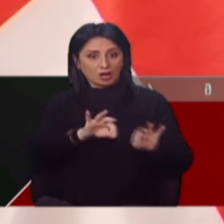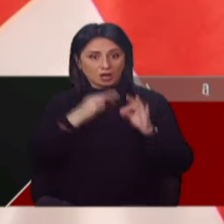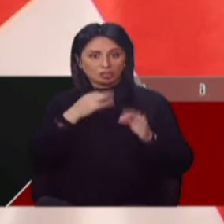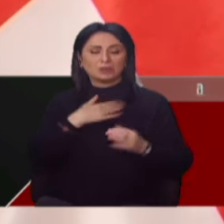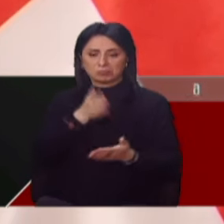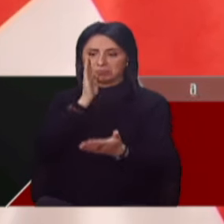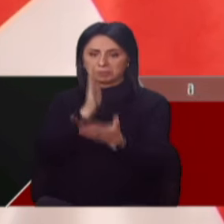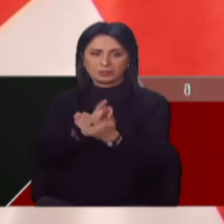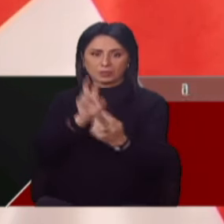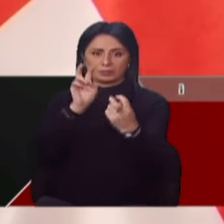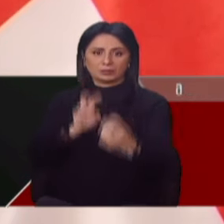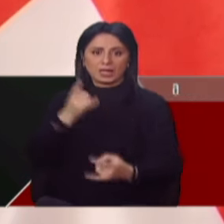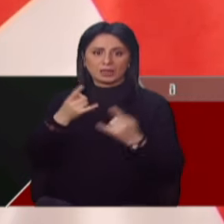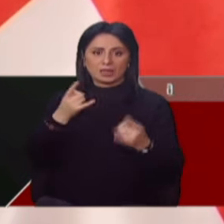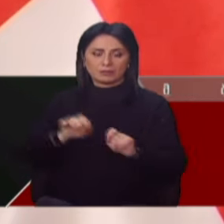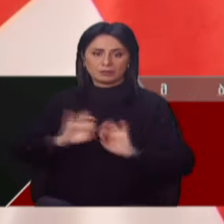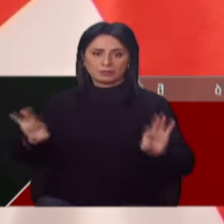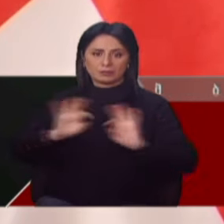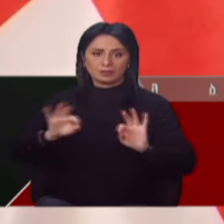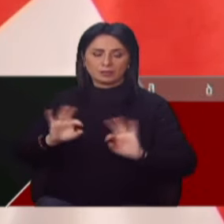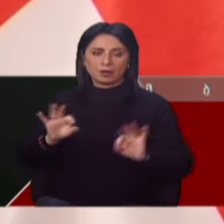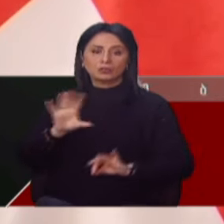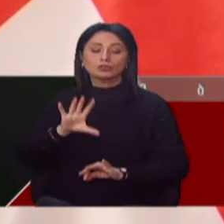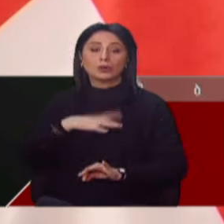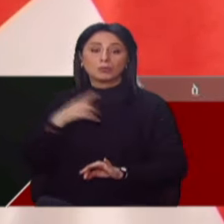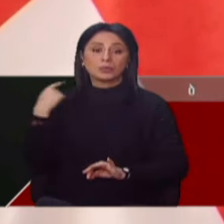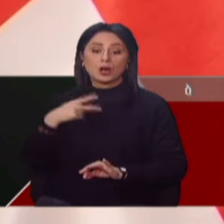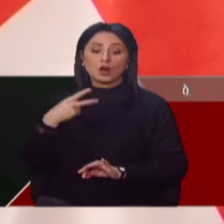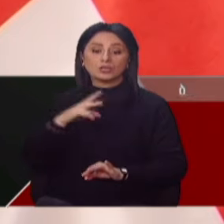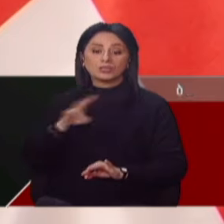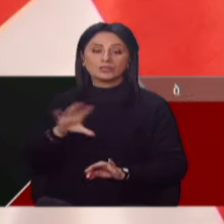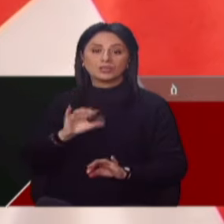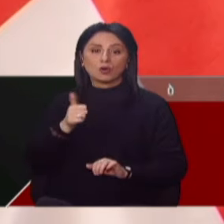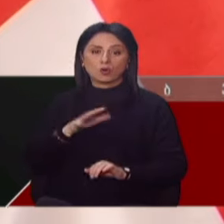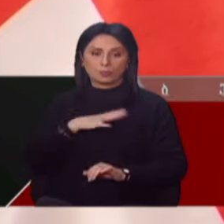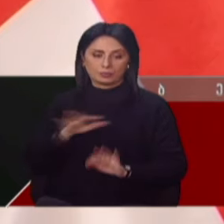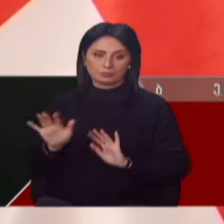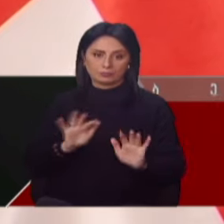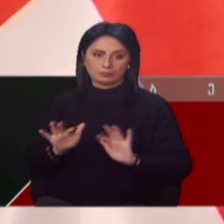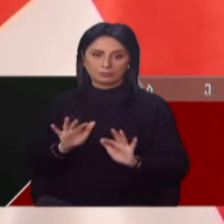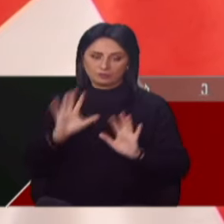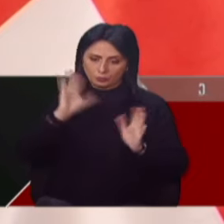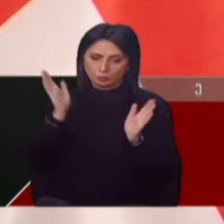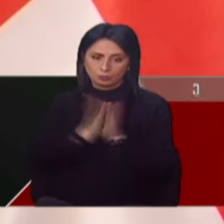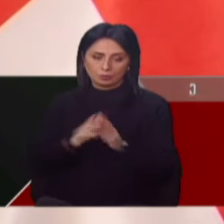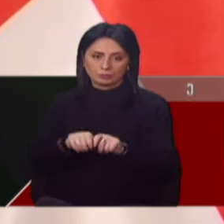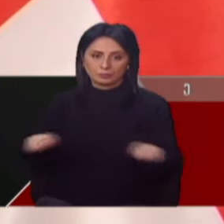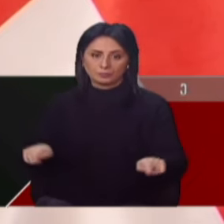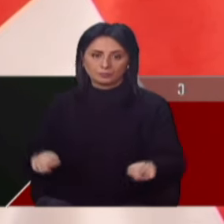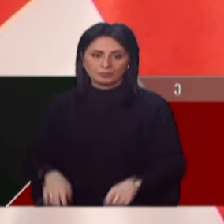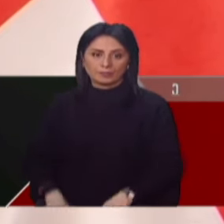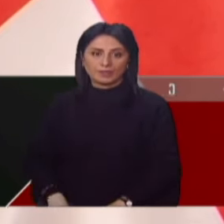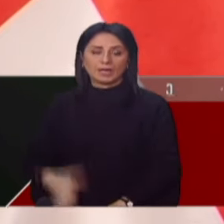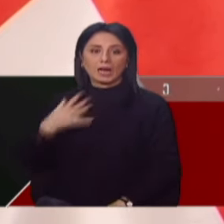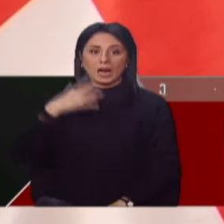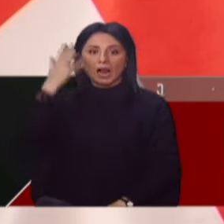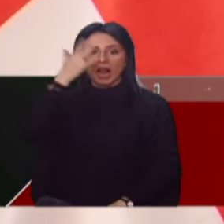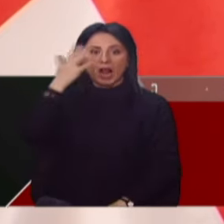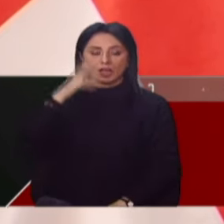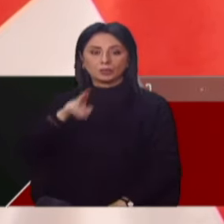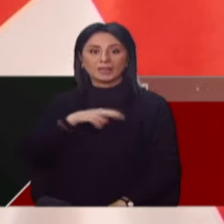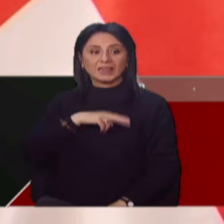ეთერში დავჯდე და მოგიყვეთ იმ მოვლენების განვითარების შესახებ, როგორც ვითარდებოდა ეს მოვლენები 20 ივნისს. ქართული